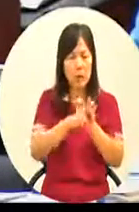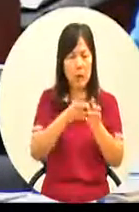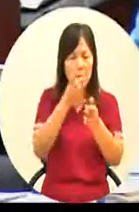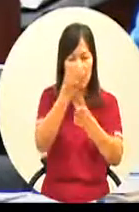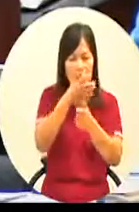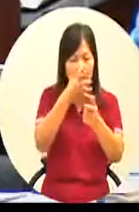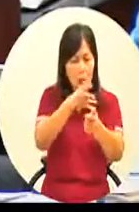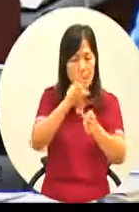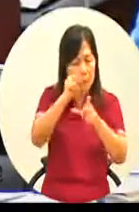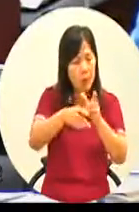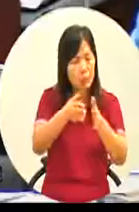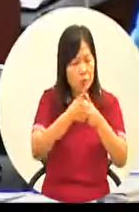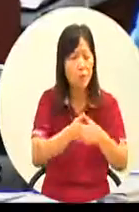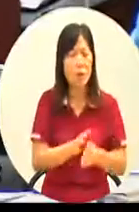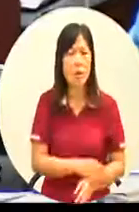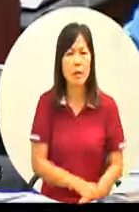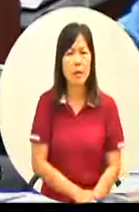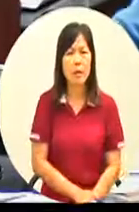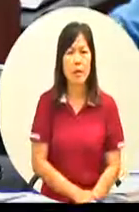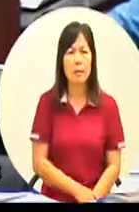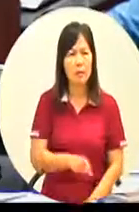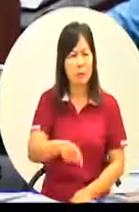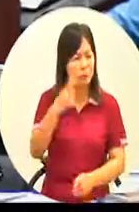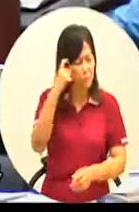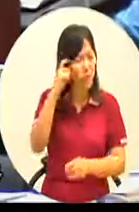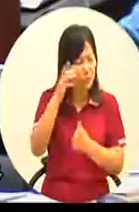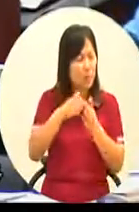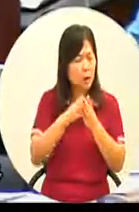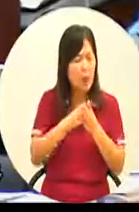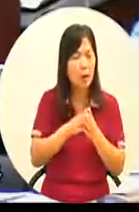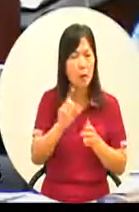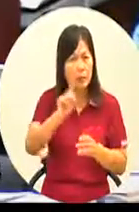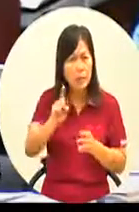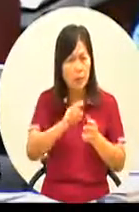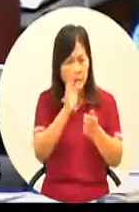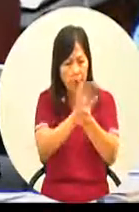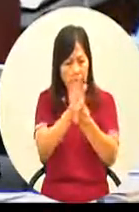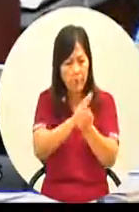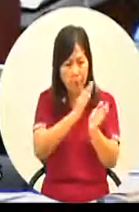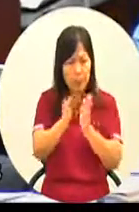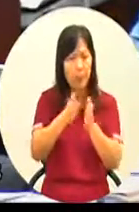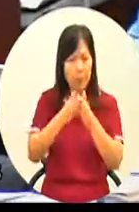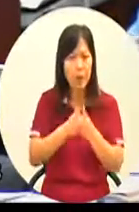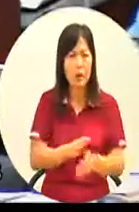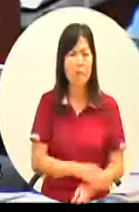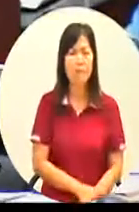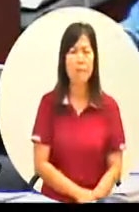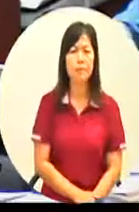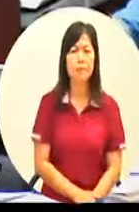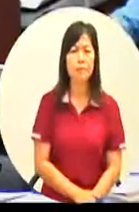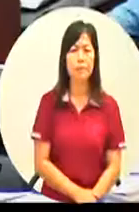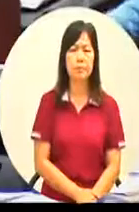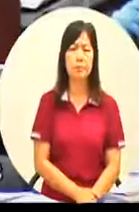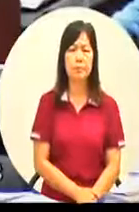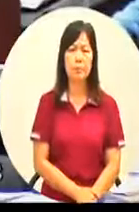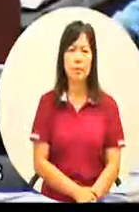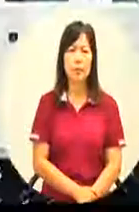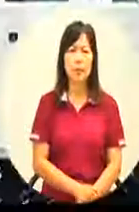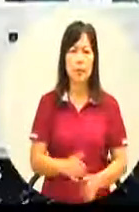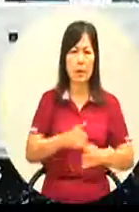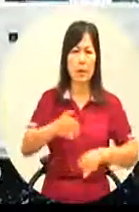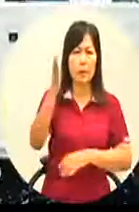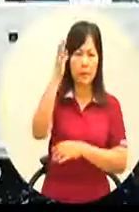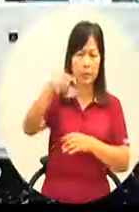所以讲，遮是不是再充满一个考虑，看看，看安怎去处理啦？哈，好，以上谢谢。 好，那个民政局